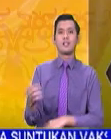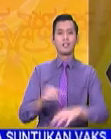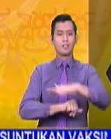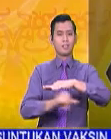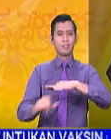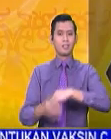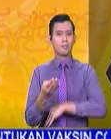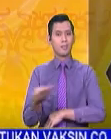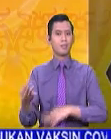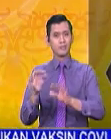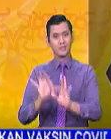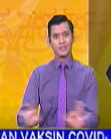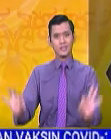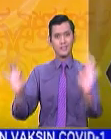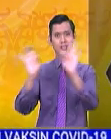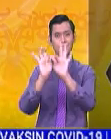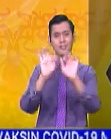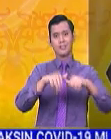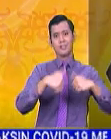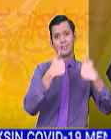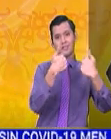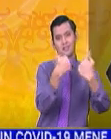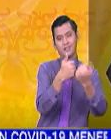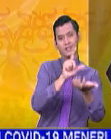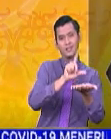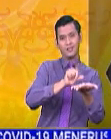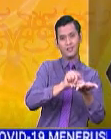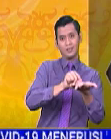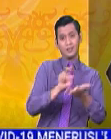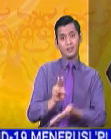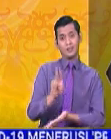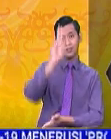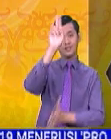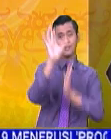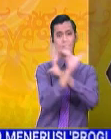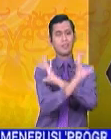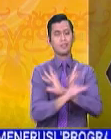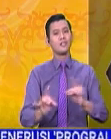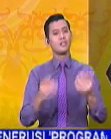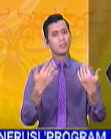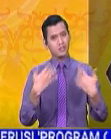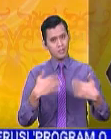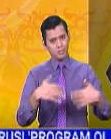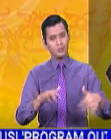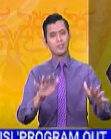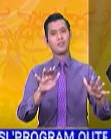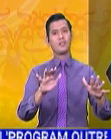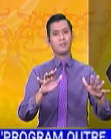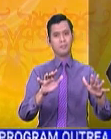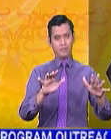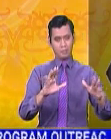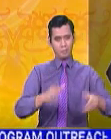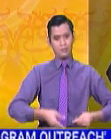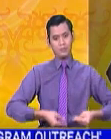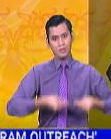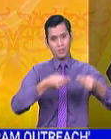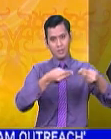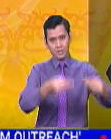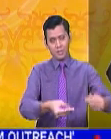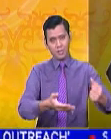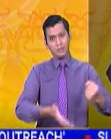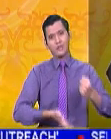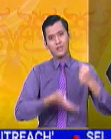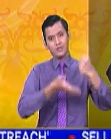asas Persatuan Wartawan Utara serawa nsj telah menyantuni petugas barisan hadapan diberi